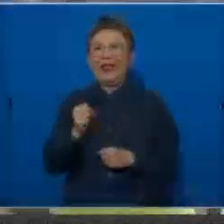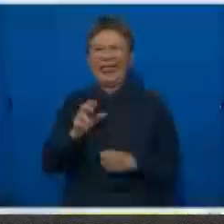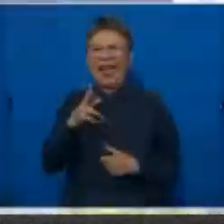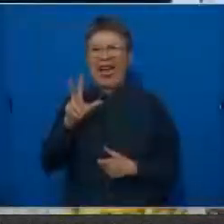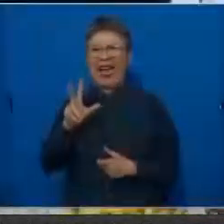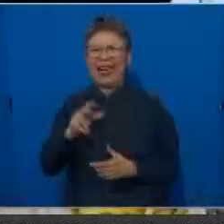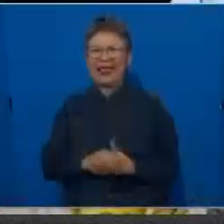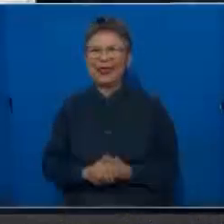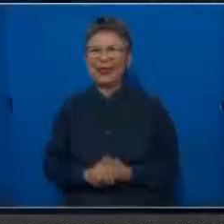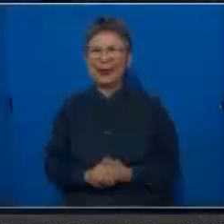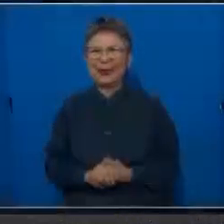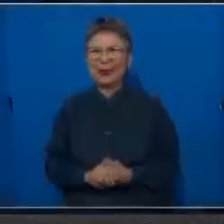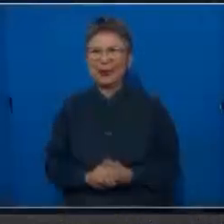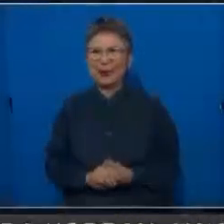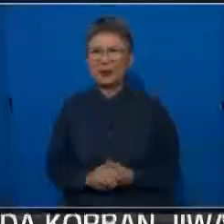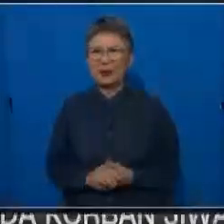ya.